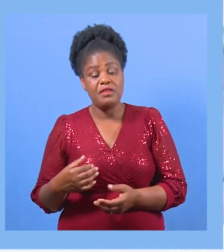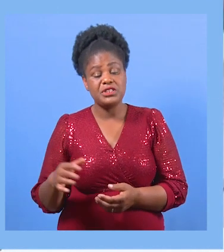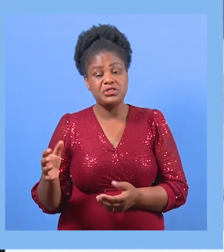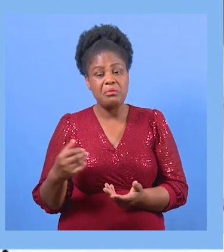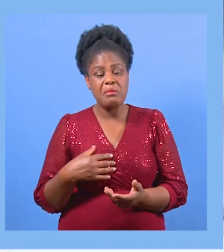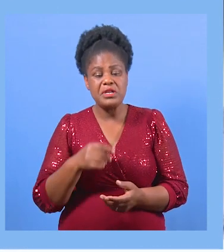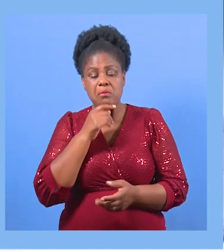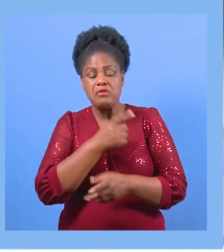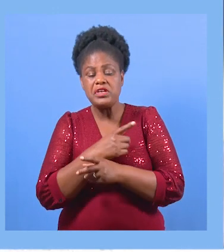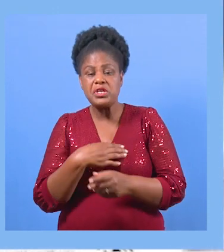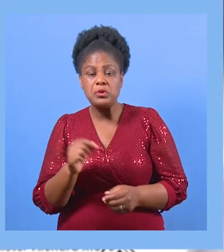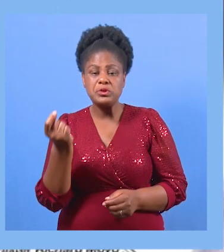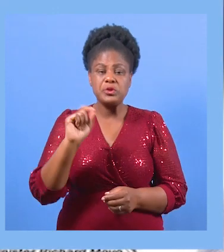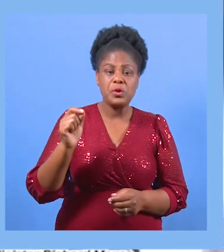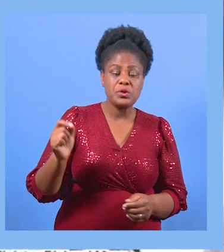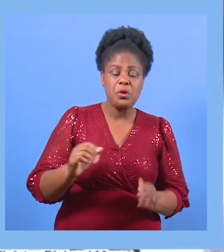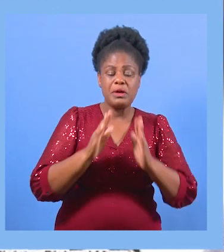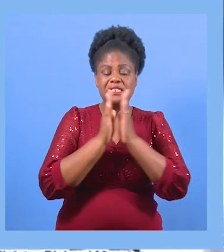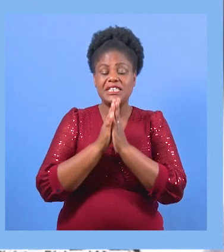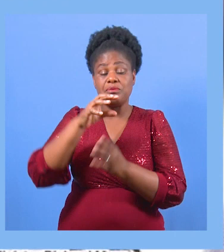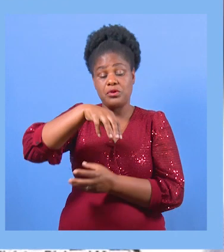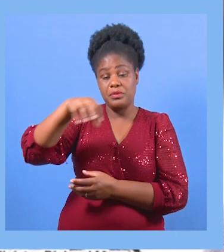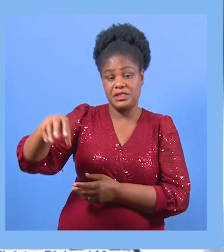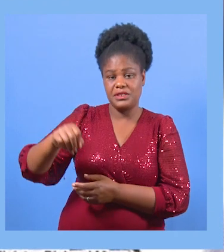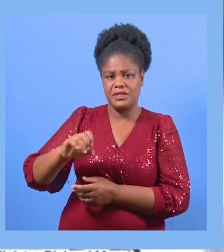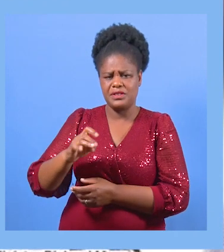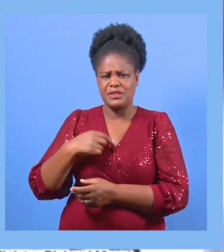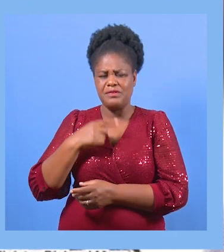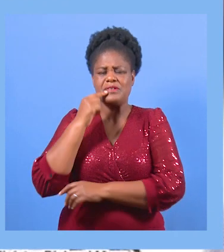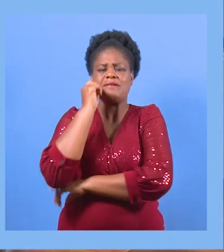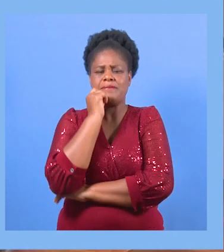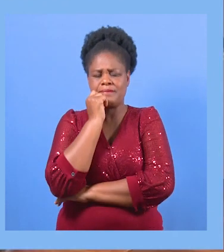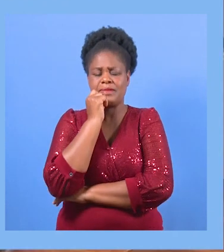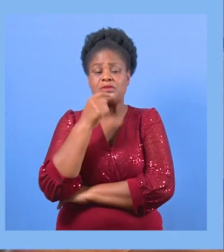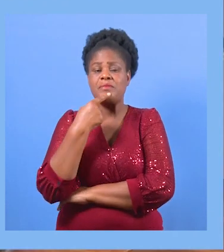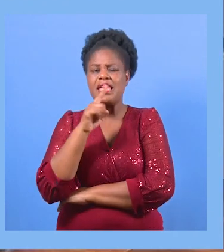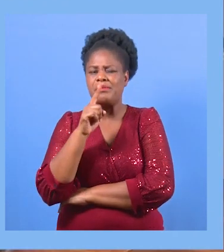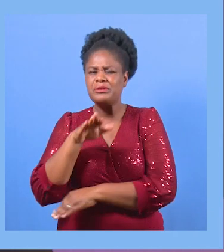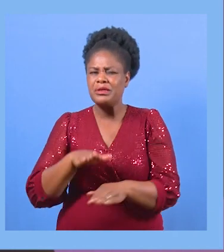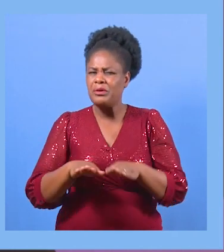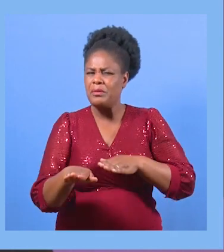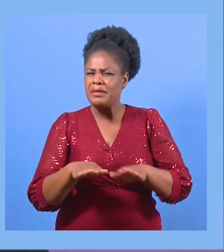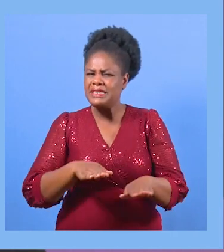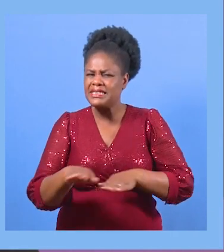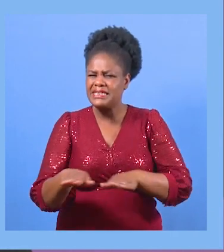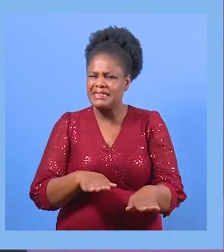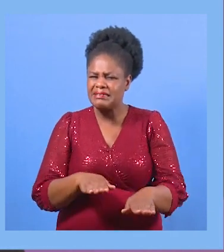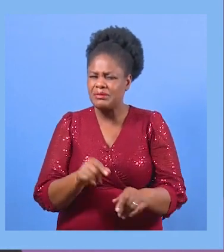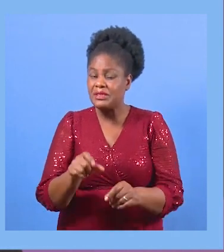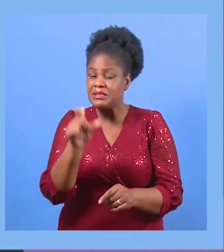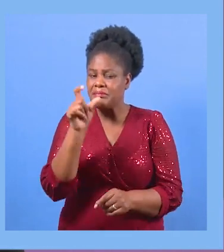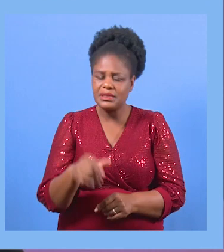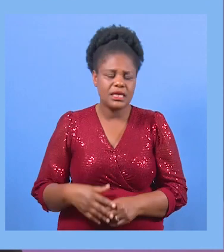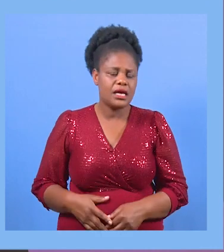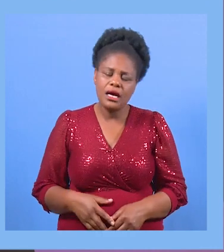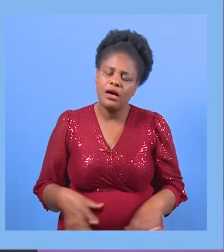kungave kuzvikoro, kungave kumachechi nematinogara. Inini ndaakuti kuti ndichikwikwidzana nedhara rindoita sei, ndo pandaakutyoka musana